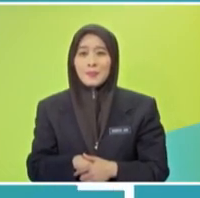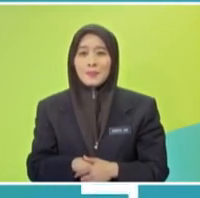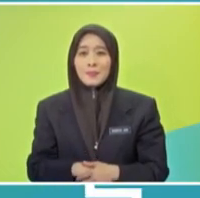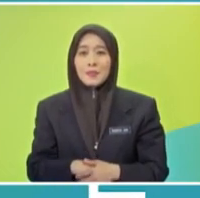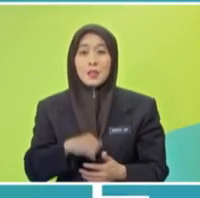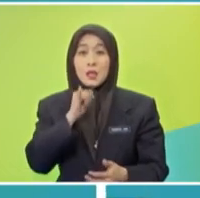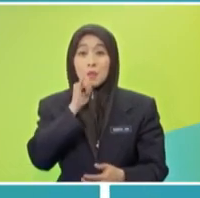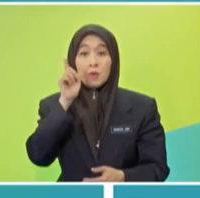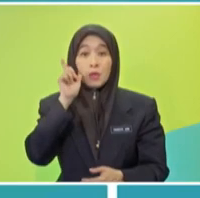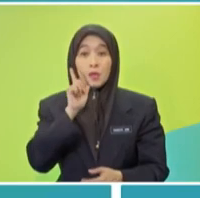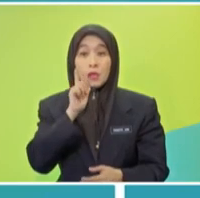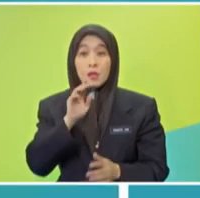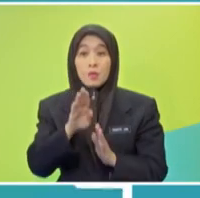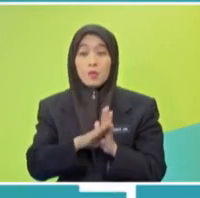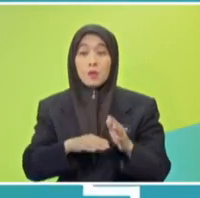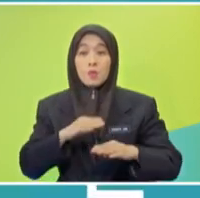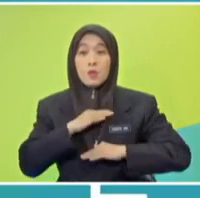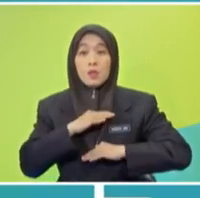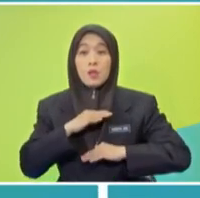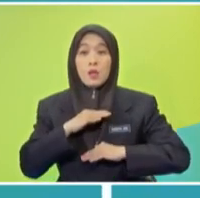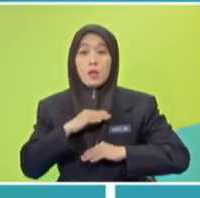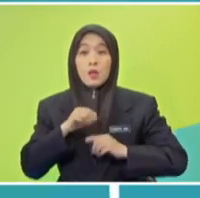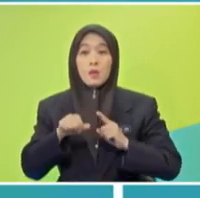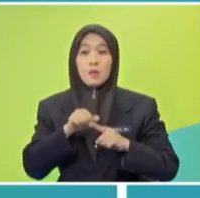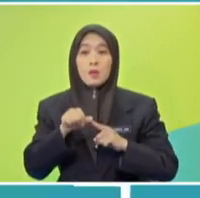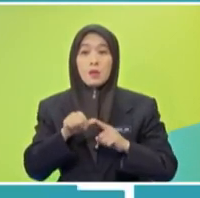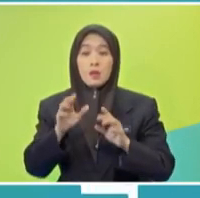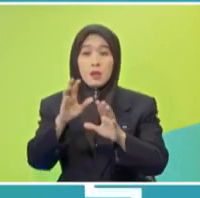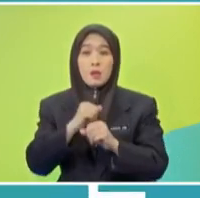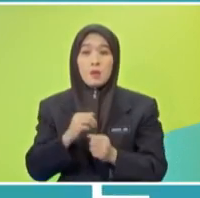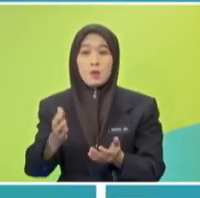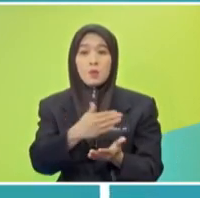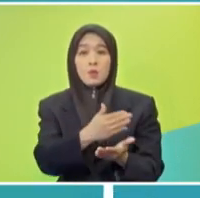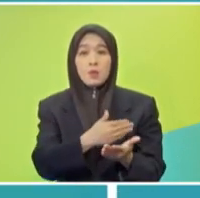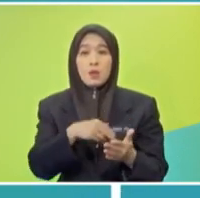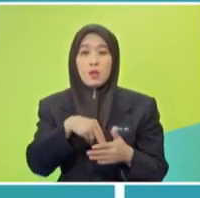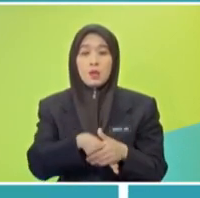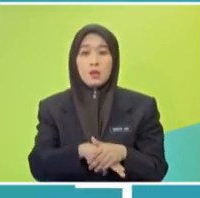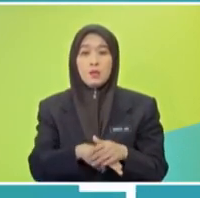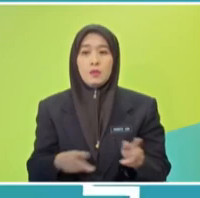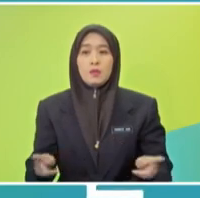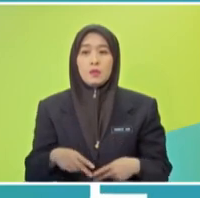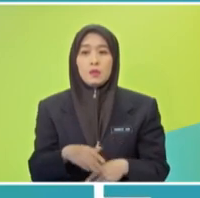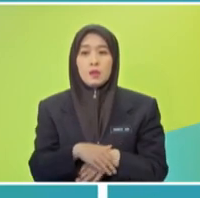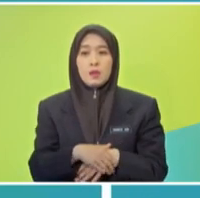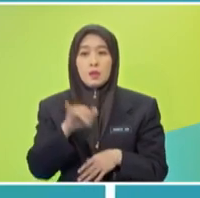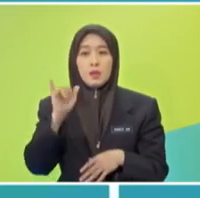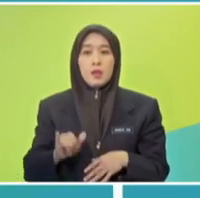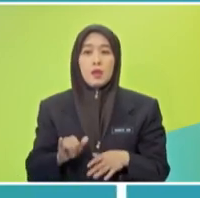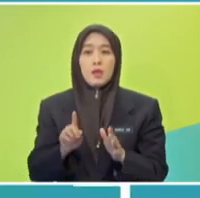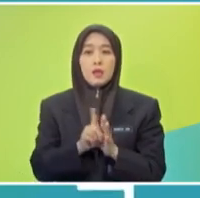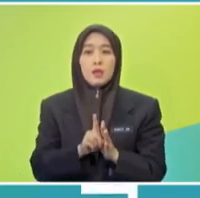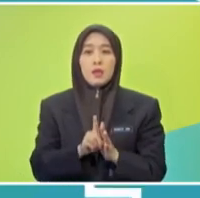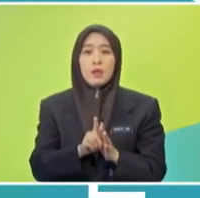Ibu Laila berpuasa di apabila dapat mengompol hasil Kraft yang diminatinya